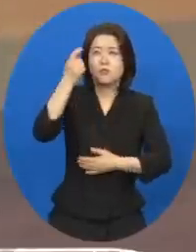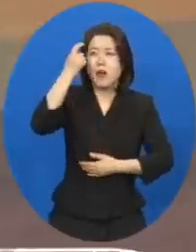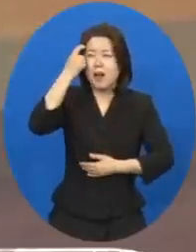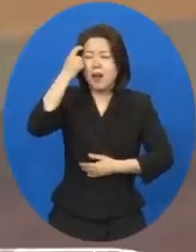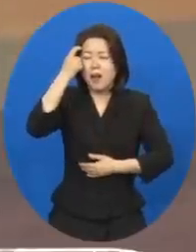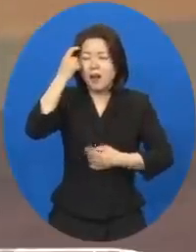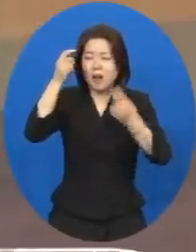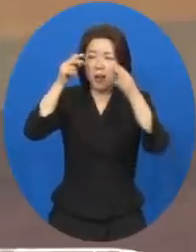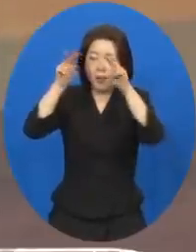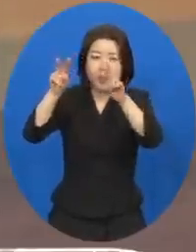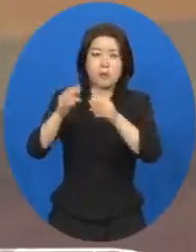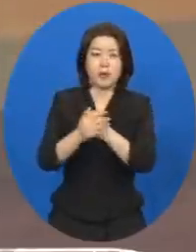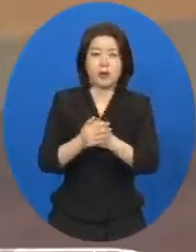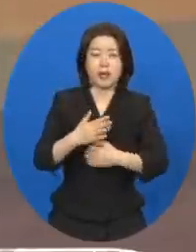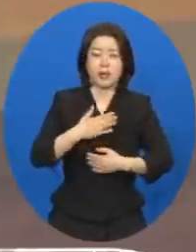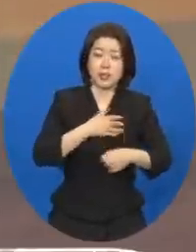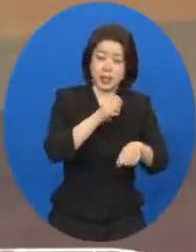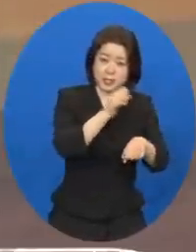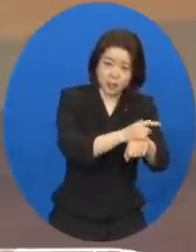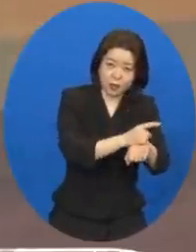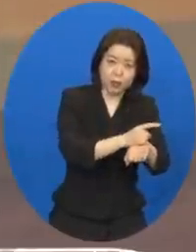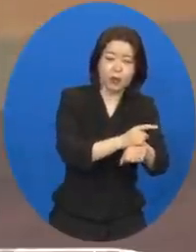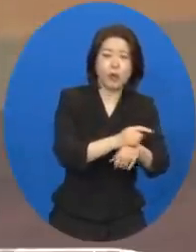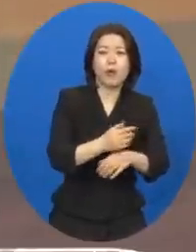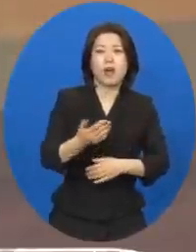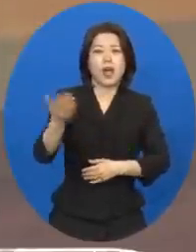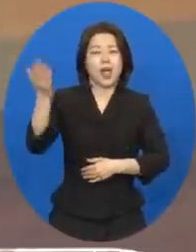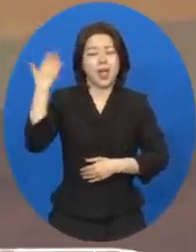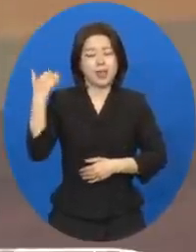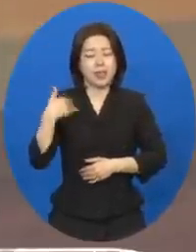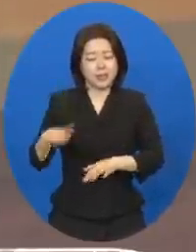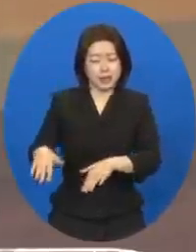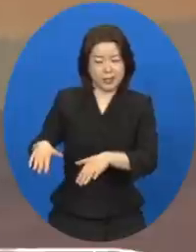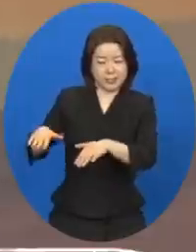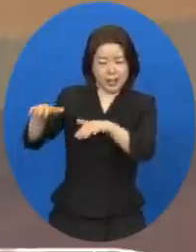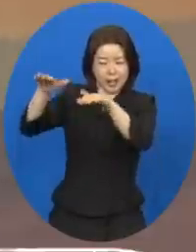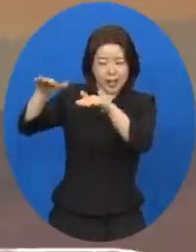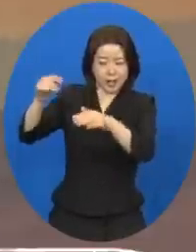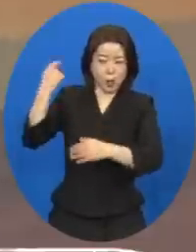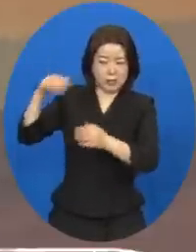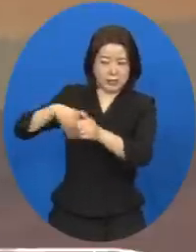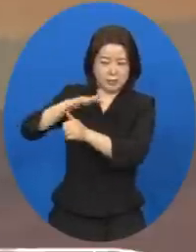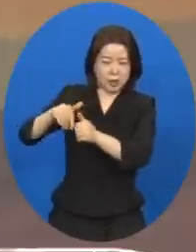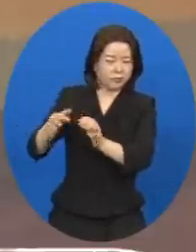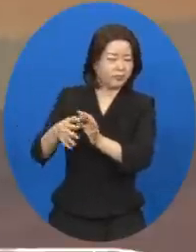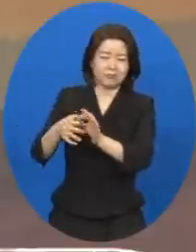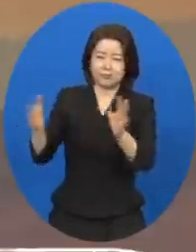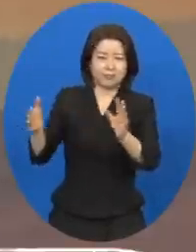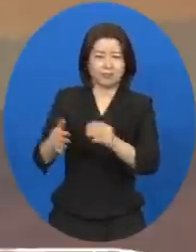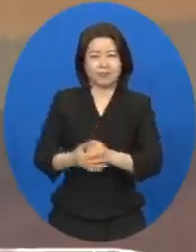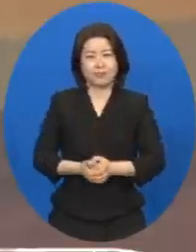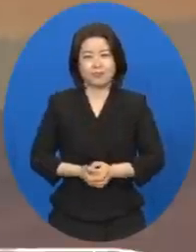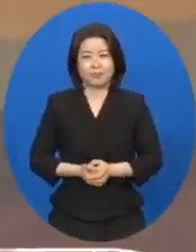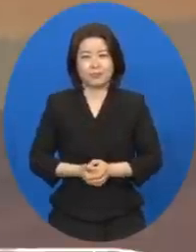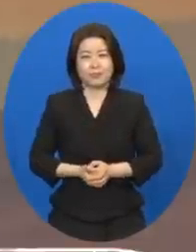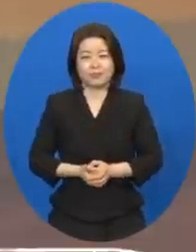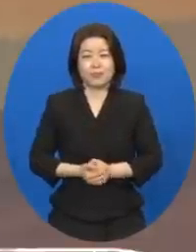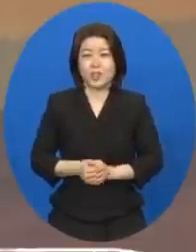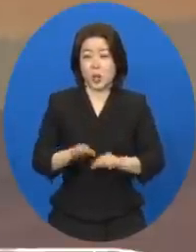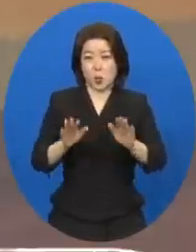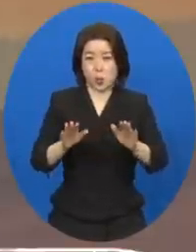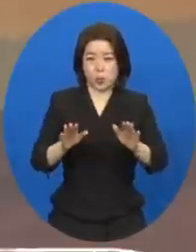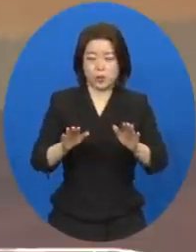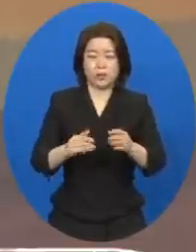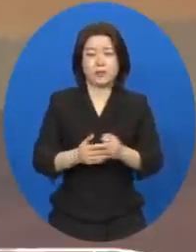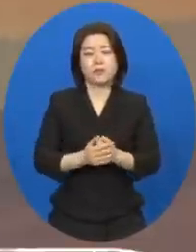되니까 내 성격이나 그동안에 내가 어떻게 살아온 배경은 아무 상관이 없더라. 오늘 이